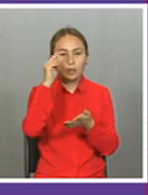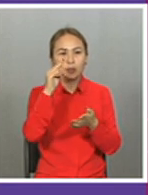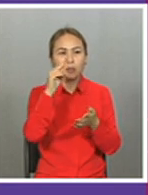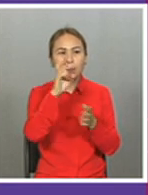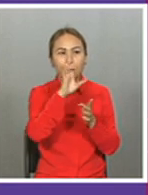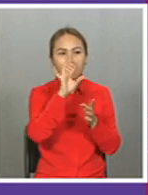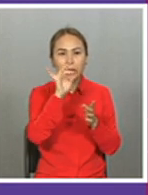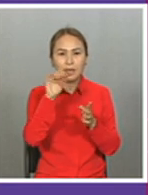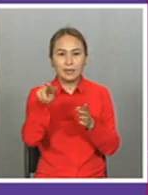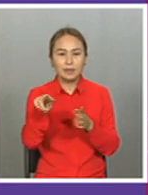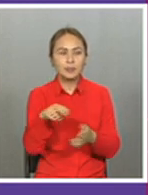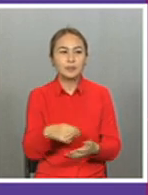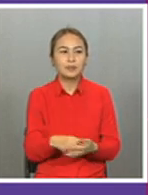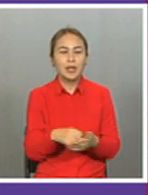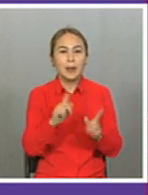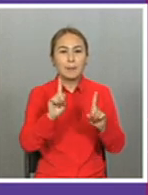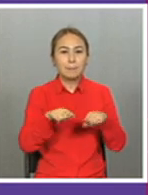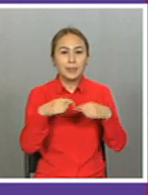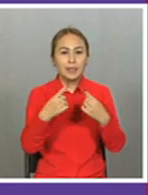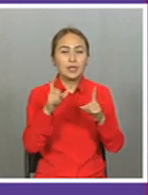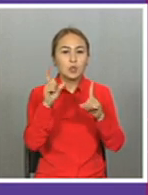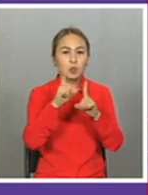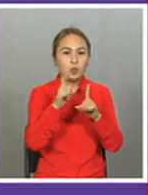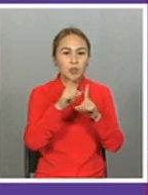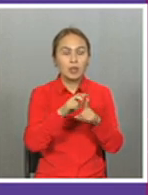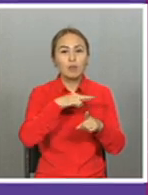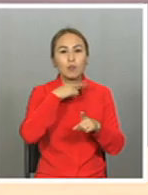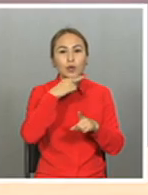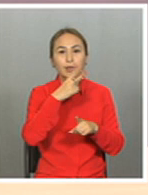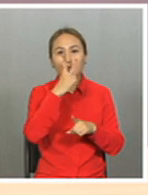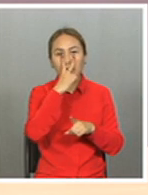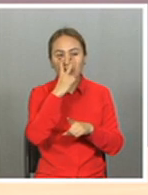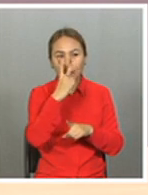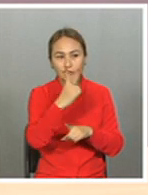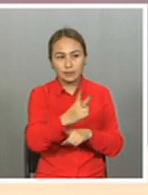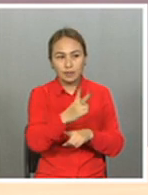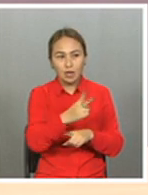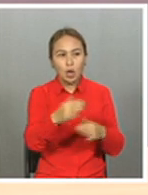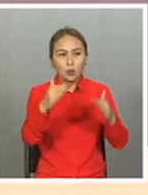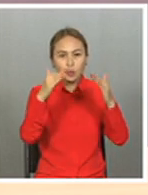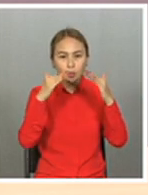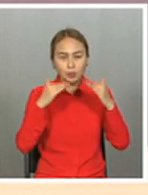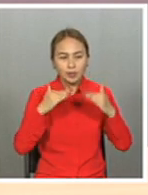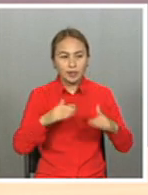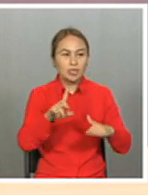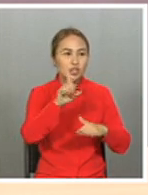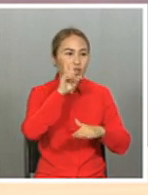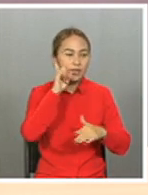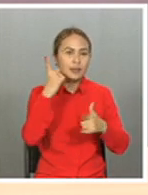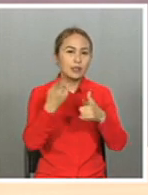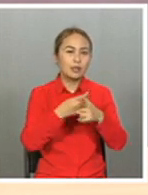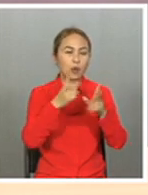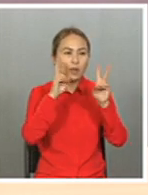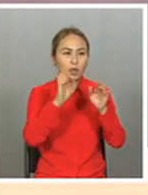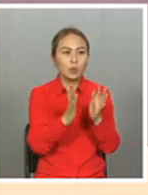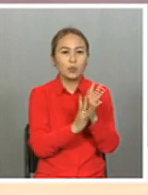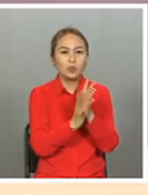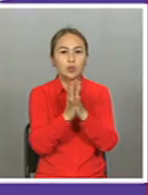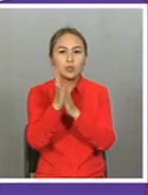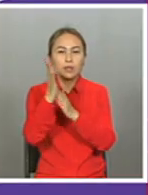біл. Берілген суреттерге мұқият қараңдар. Төмендегі жас атауларын өз суретімен